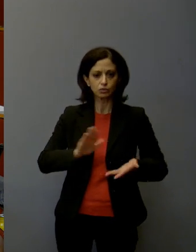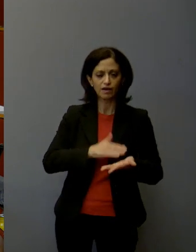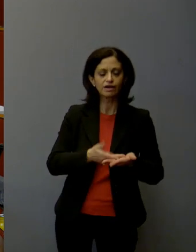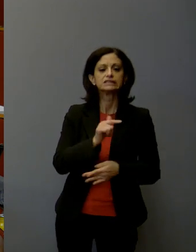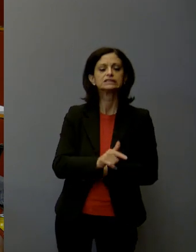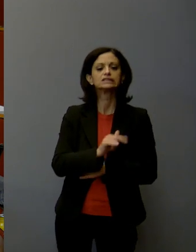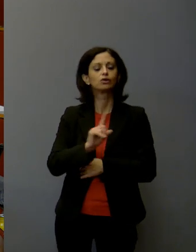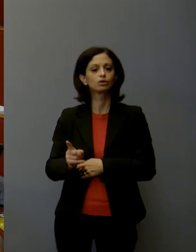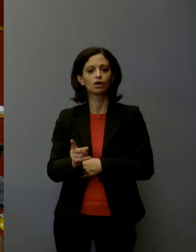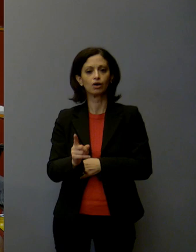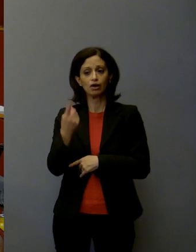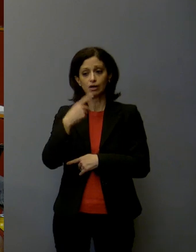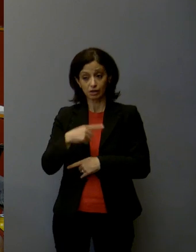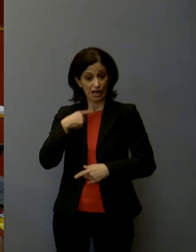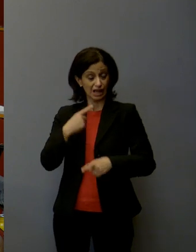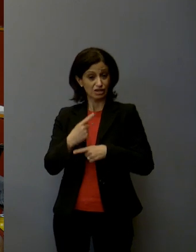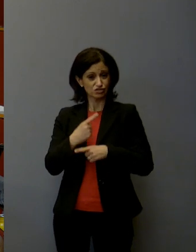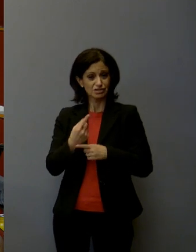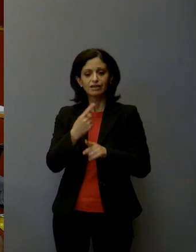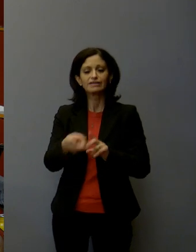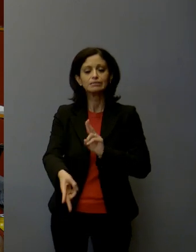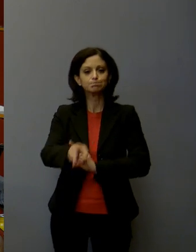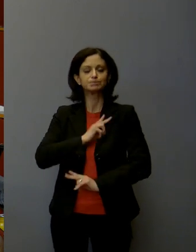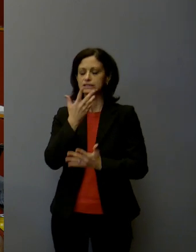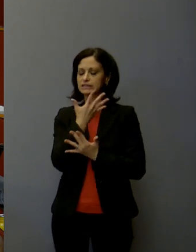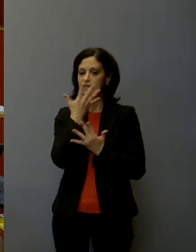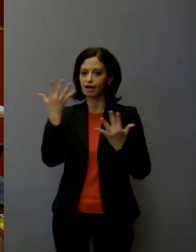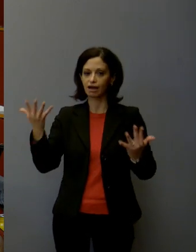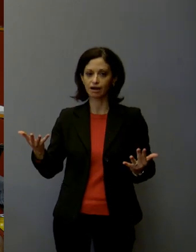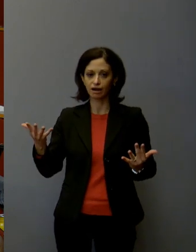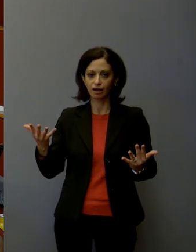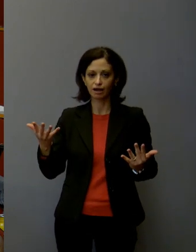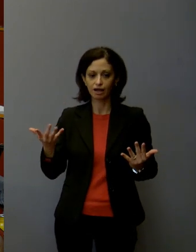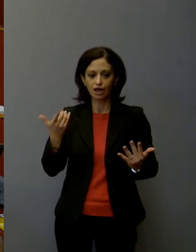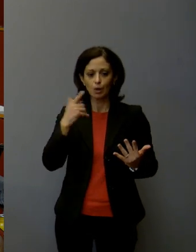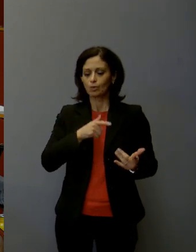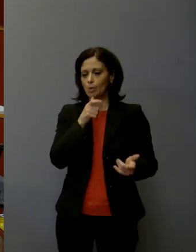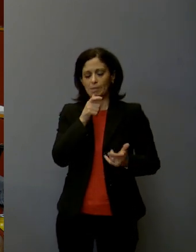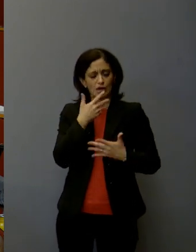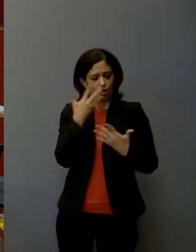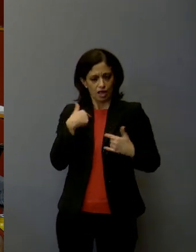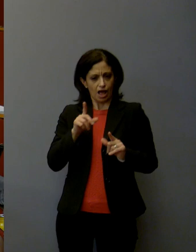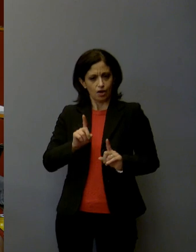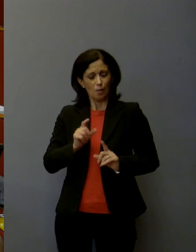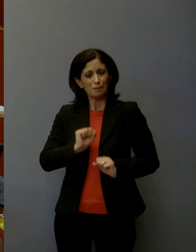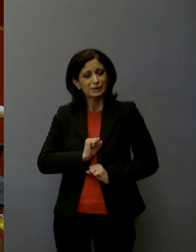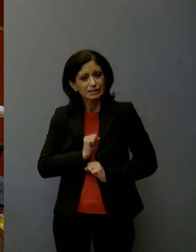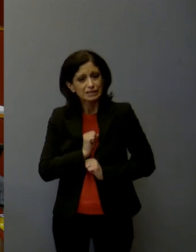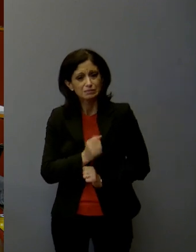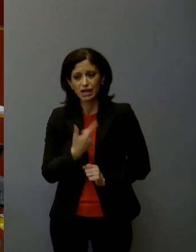ritengo necessario avere una risposta Chiara e non lo dico con grande franchezza e mi dispiace